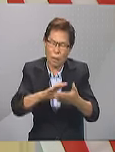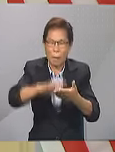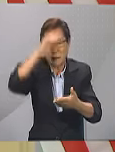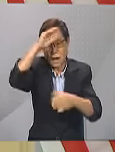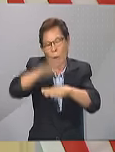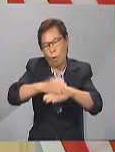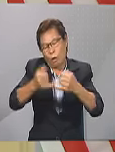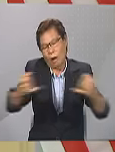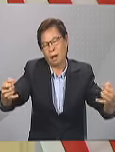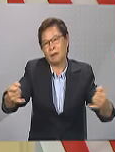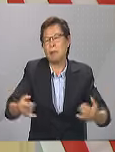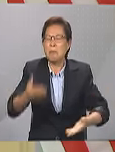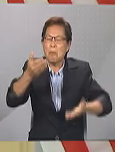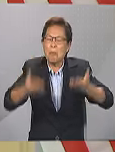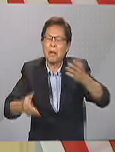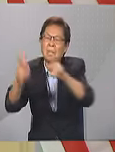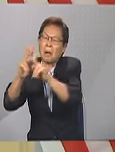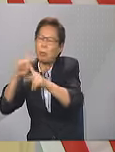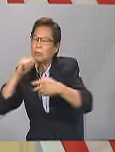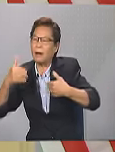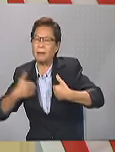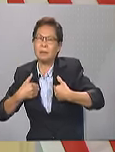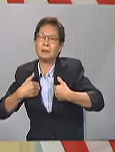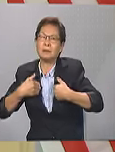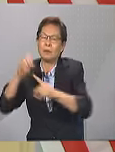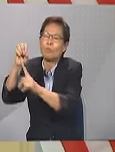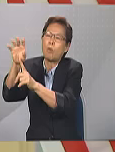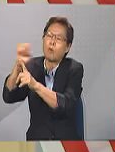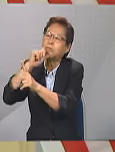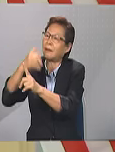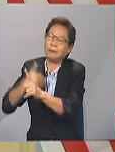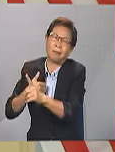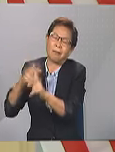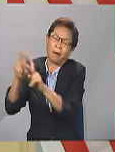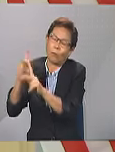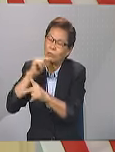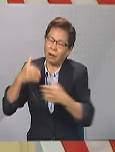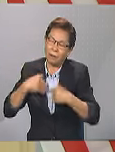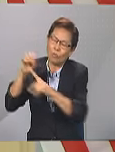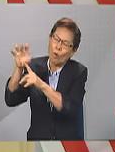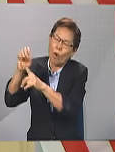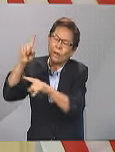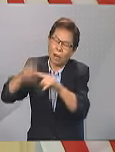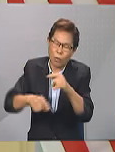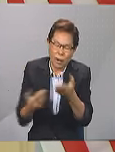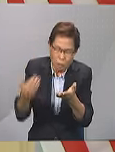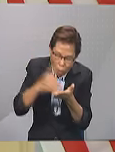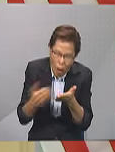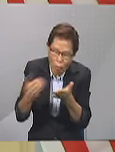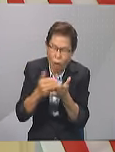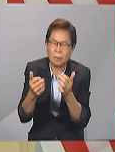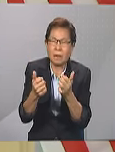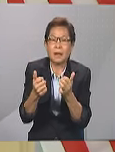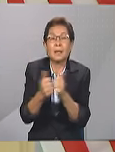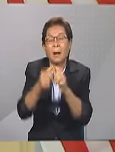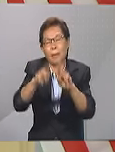Hai di kampung mereka mungkin tidak ada internet dan sebagainya mereka tidak boleh mengulang kaji dan belajar C